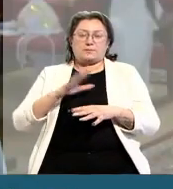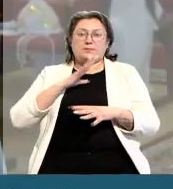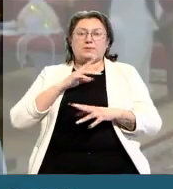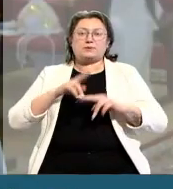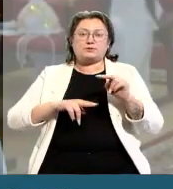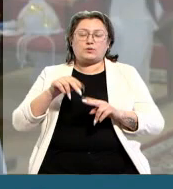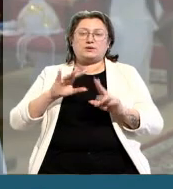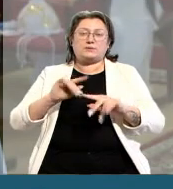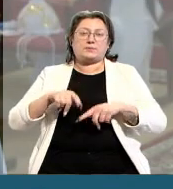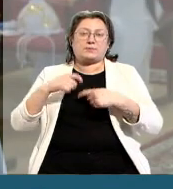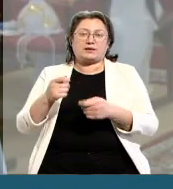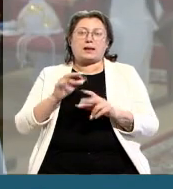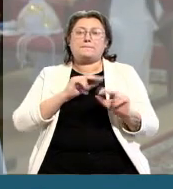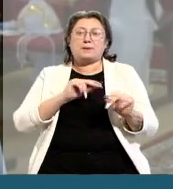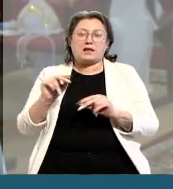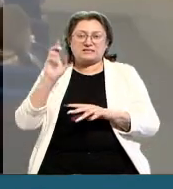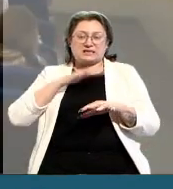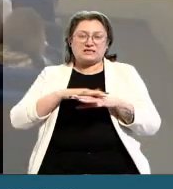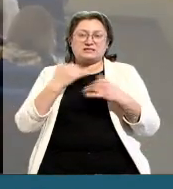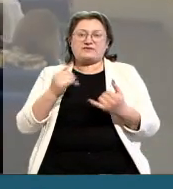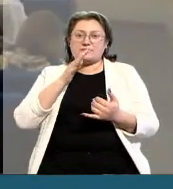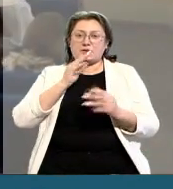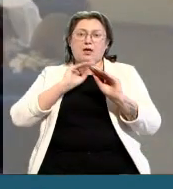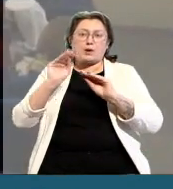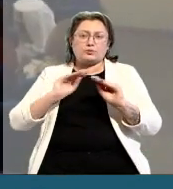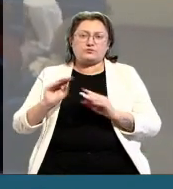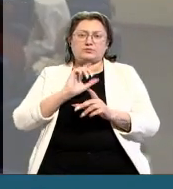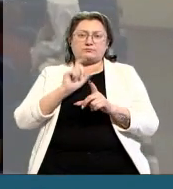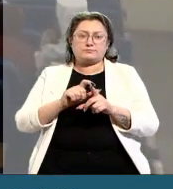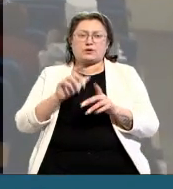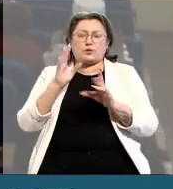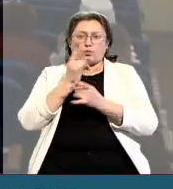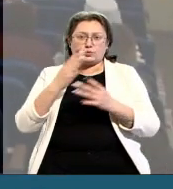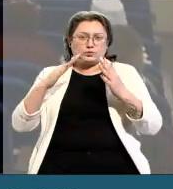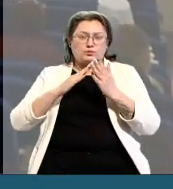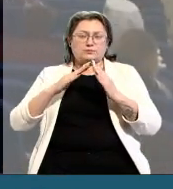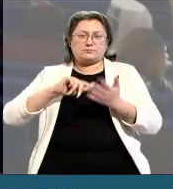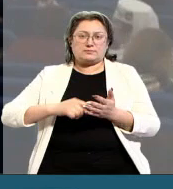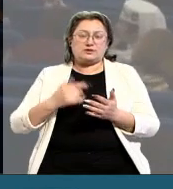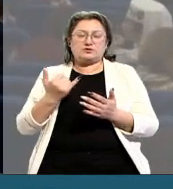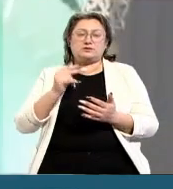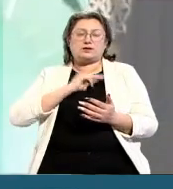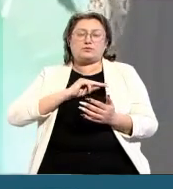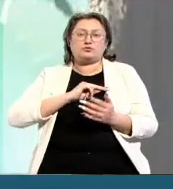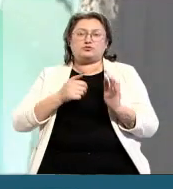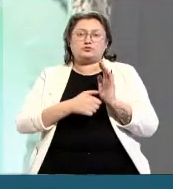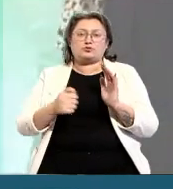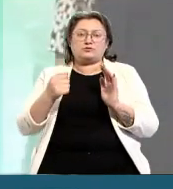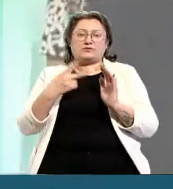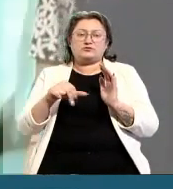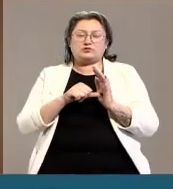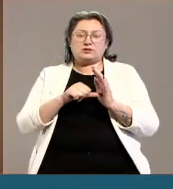ел игілігіне берілді. Қазір облыста 626 мәдениет ошағы жұмыс істейді. Онда барлығы 3000-нан астам адам еңбек